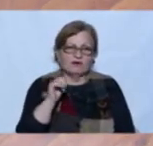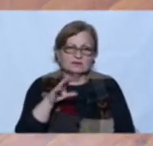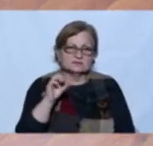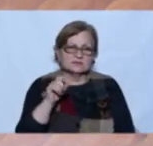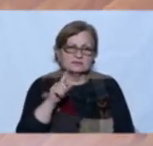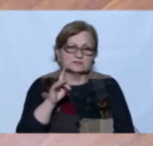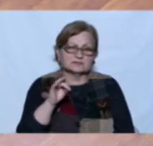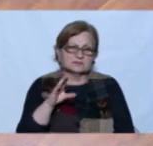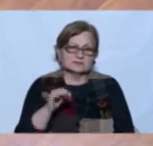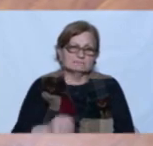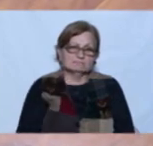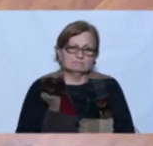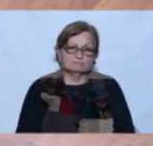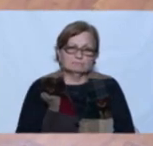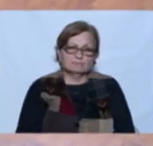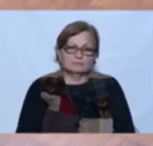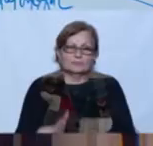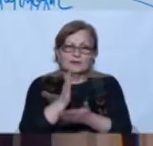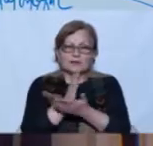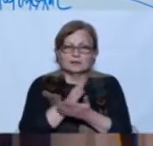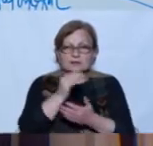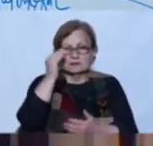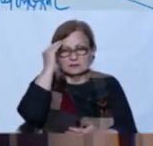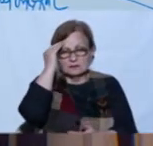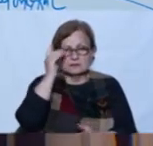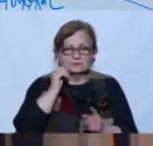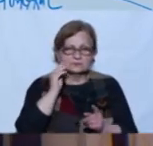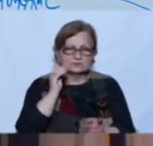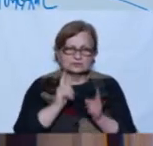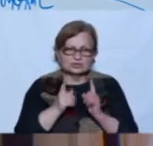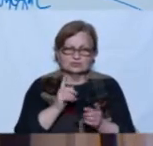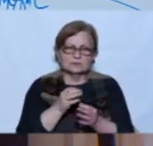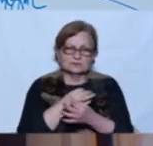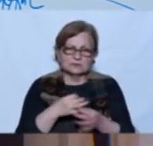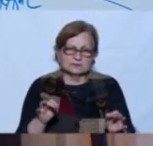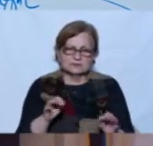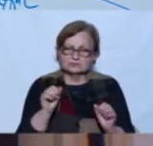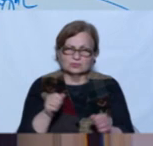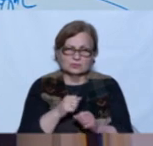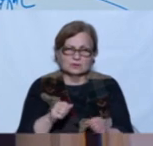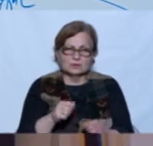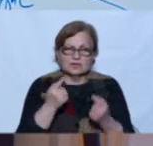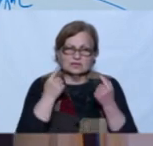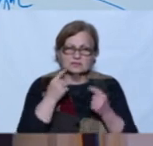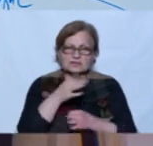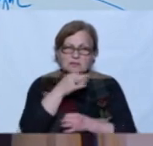დავალება. არსებობს მოსაზრება, რომ ჭეშმარიტი თავისუფლება შეუძლებელია